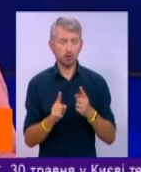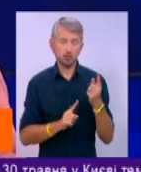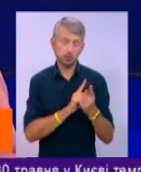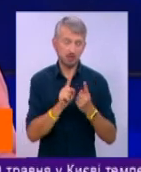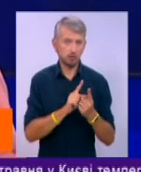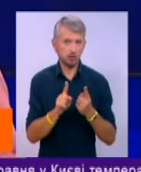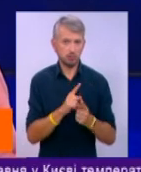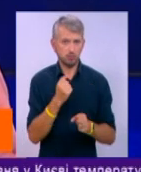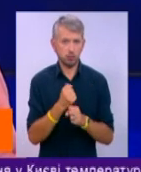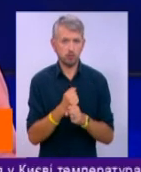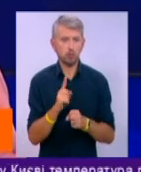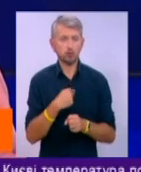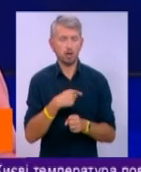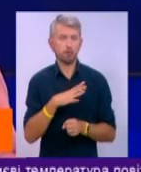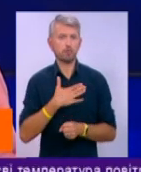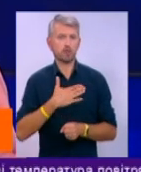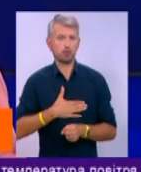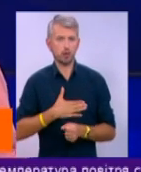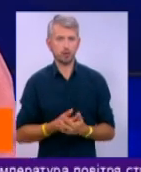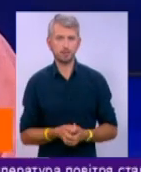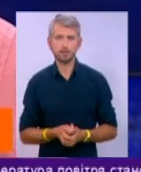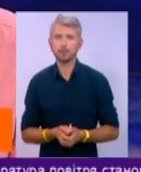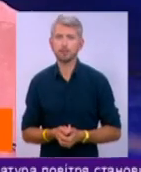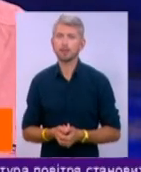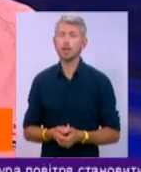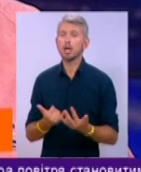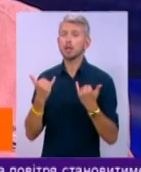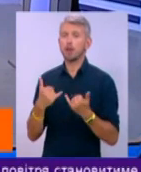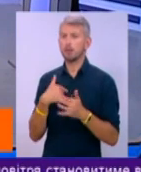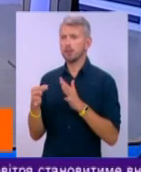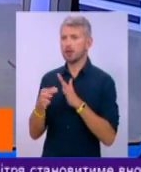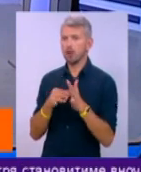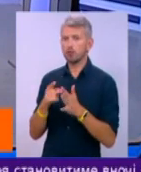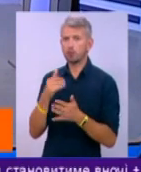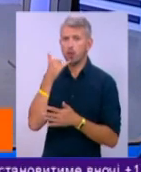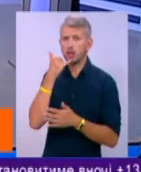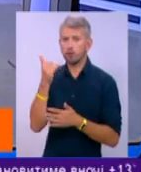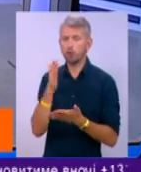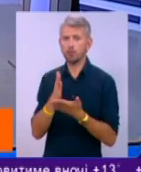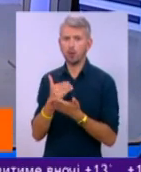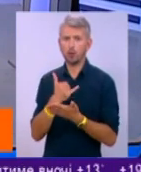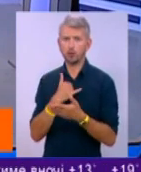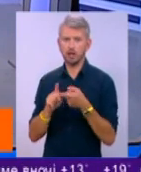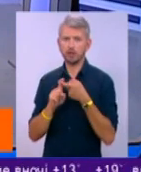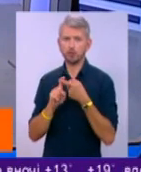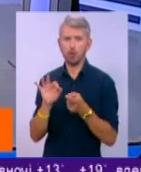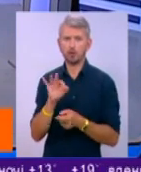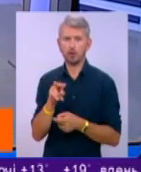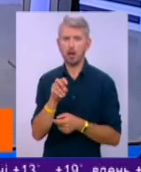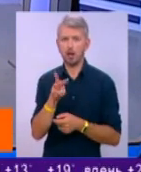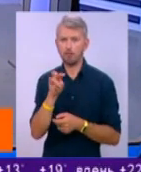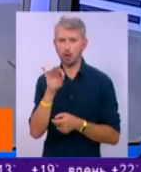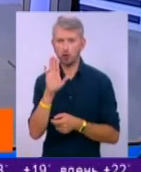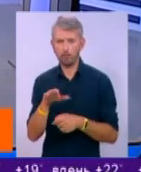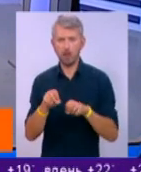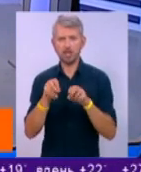зміни, щоб я був задоволений Кличком. Зараз мені підказують, що телефоном є у нас на зв'язку Олександр Лємінов,